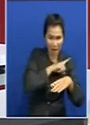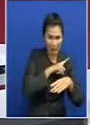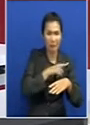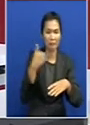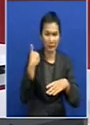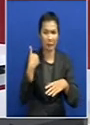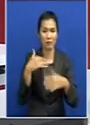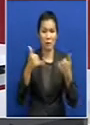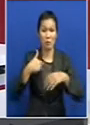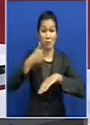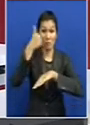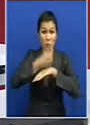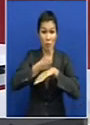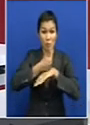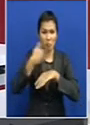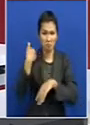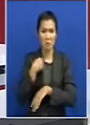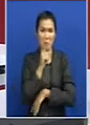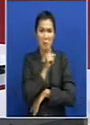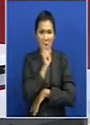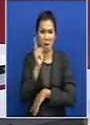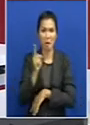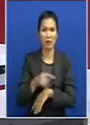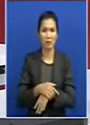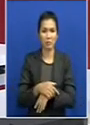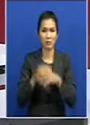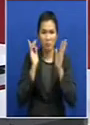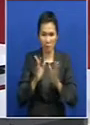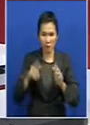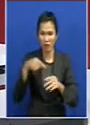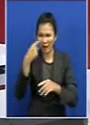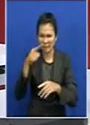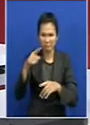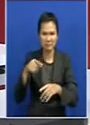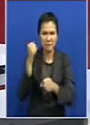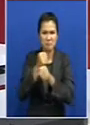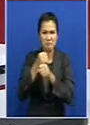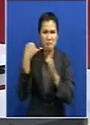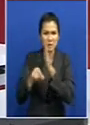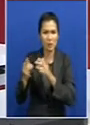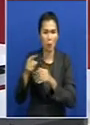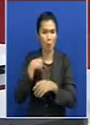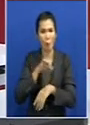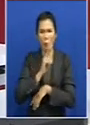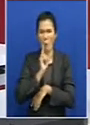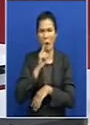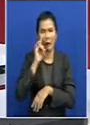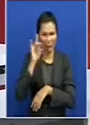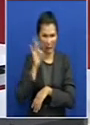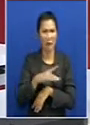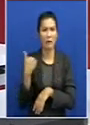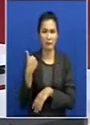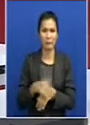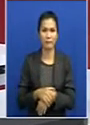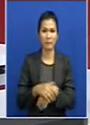ึ งขั้นคุณพาธีเองก็มีการโพสต์ต่อว่าต่อขานคนที่ทำให้เกิดสาเหต ุ เอาไว้ใน Facebook ค่อนข้างแรงพอสมควรนะครับแ